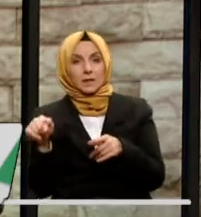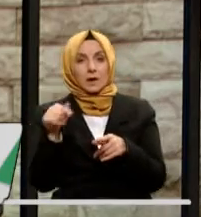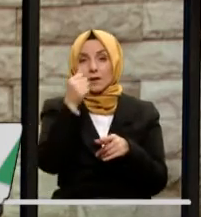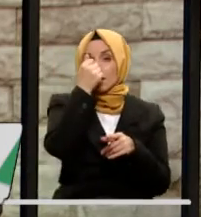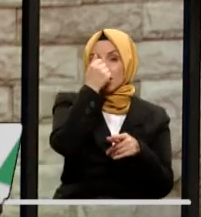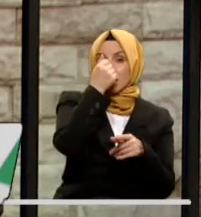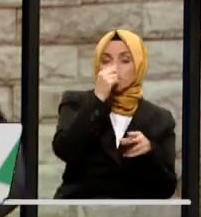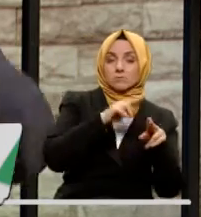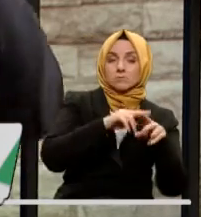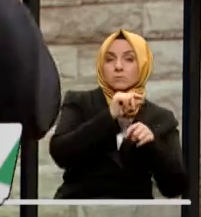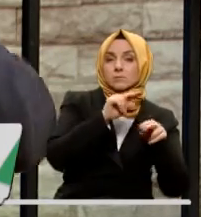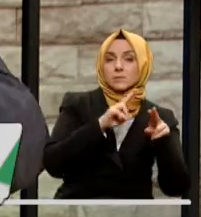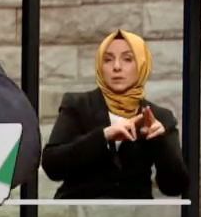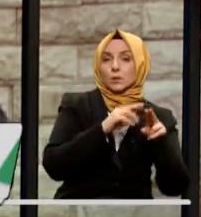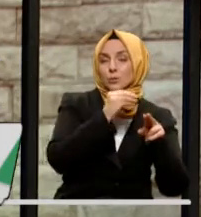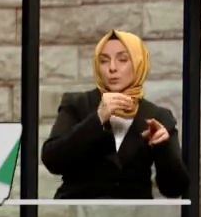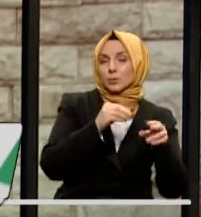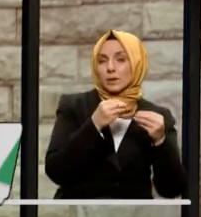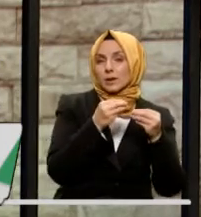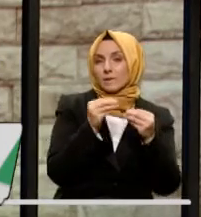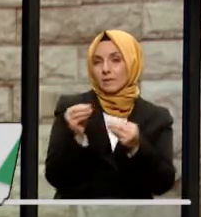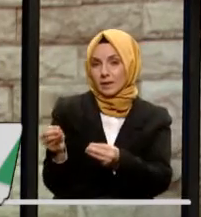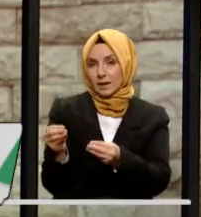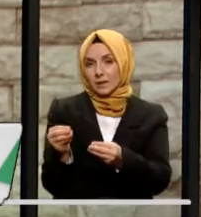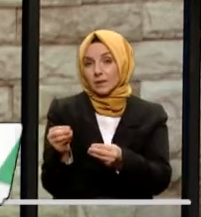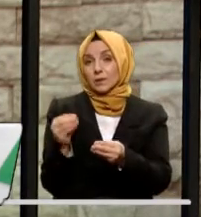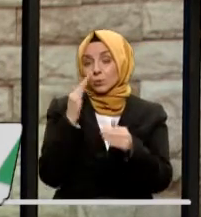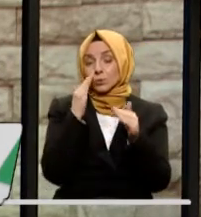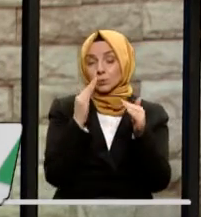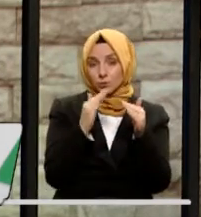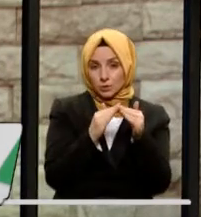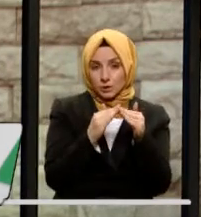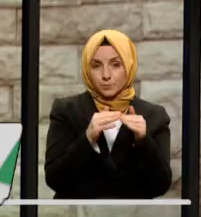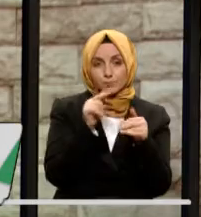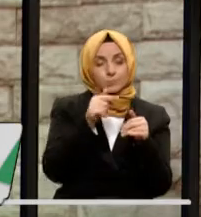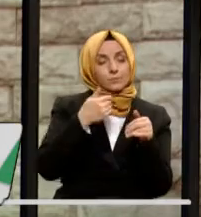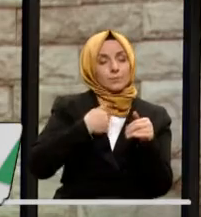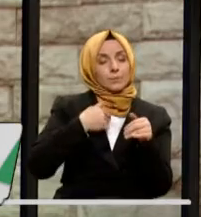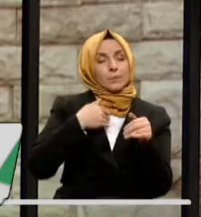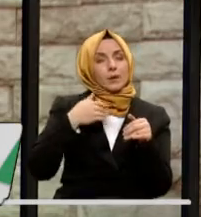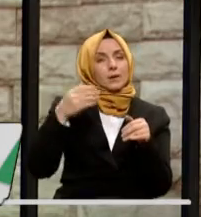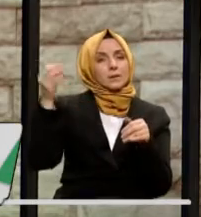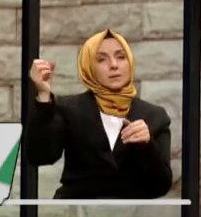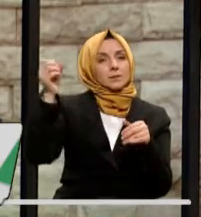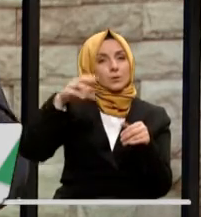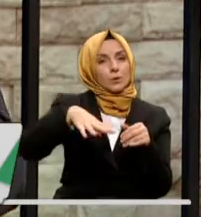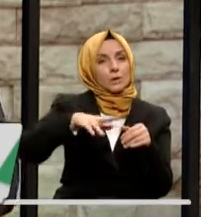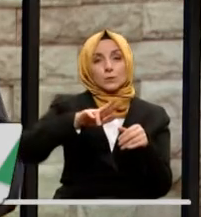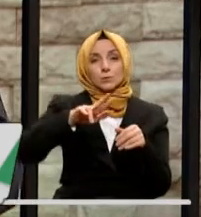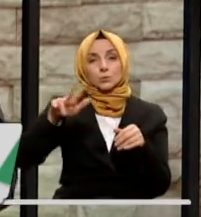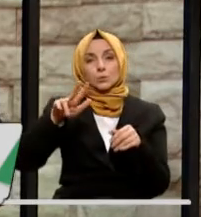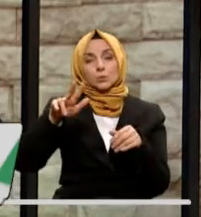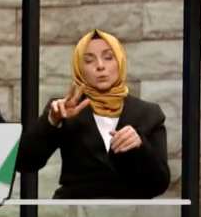bu veritabanımıza artırmaya çalışıyoruz bir eşleşme olduğu zaman bakanlığımız diyor ki senin bana yolladığın üç numaralı tüpün